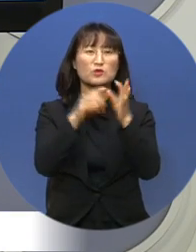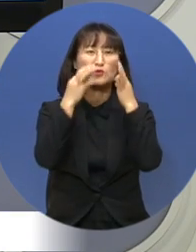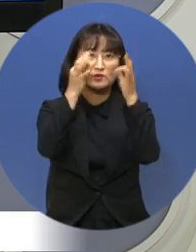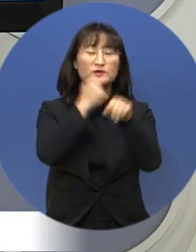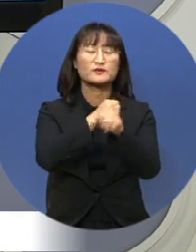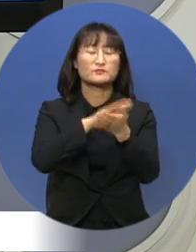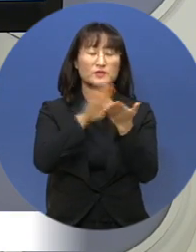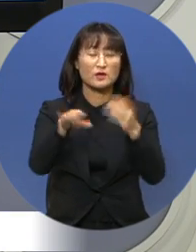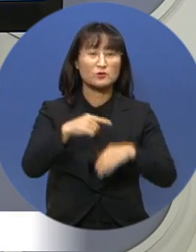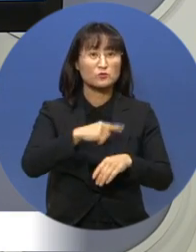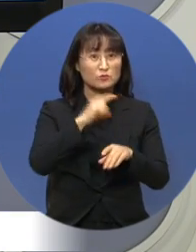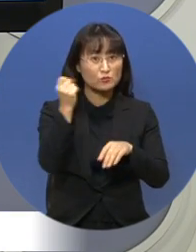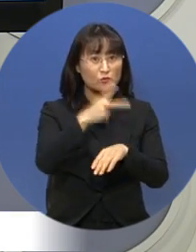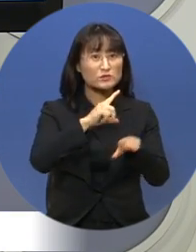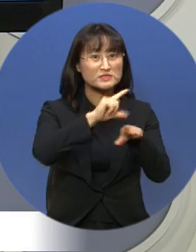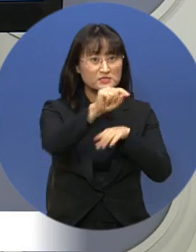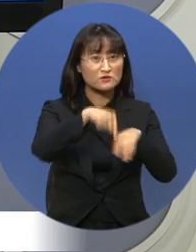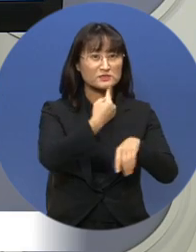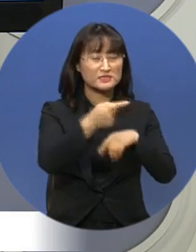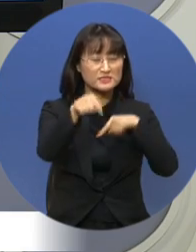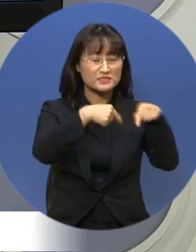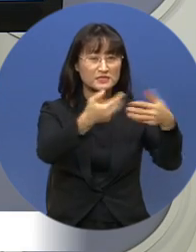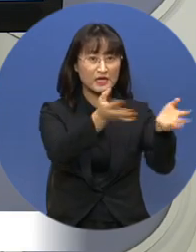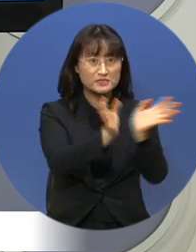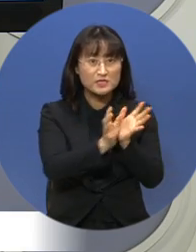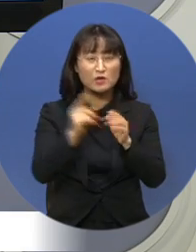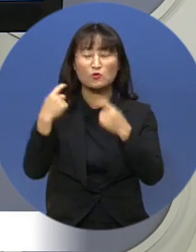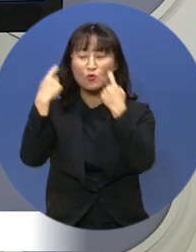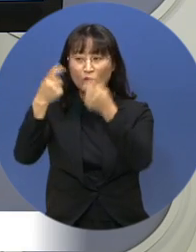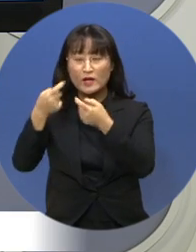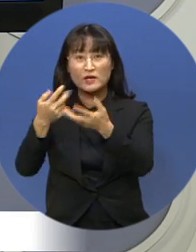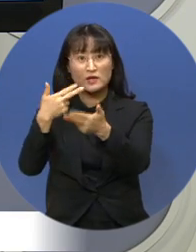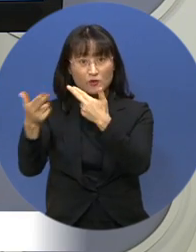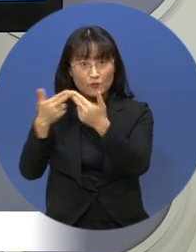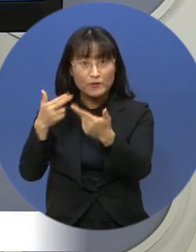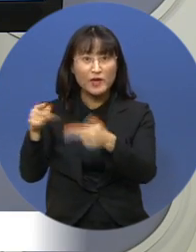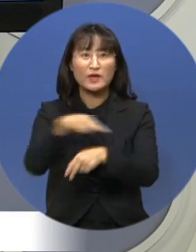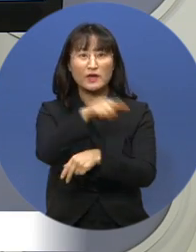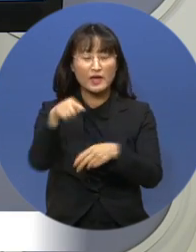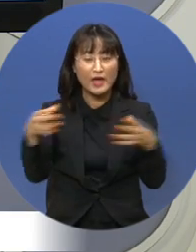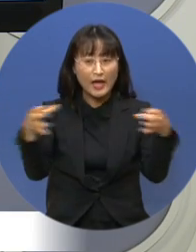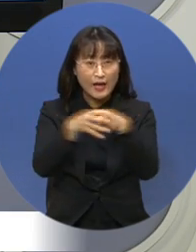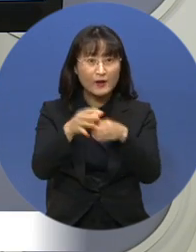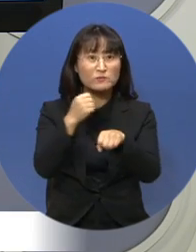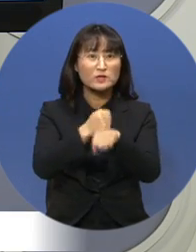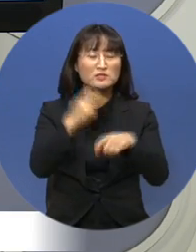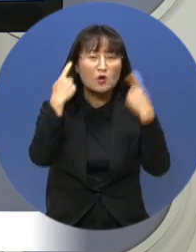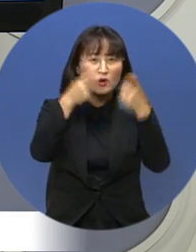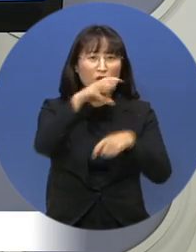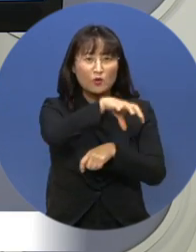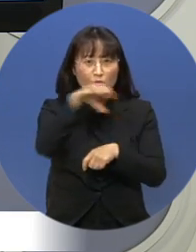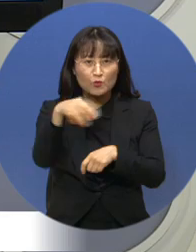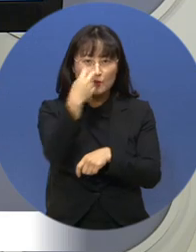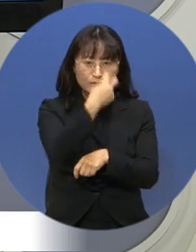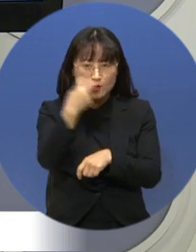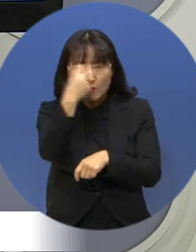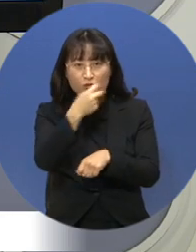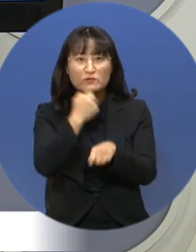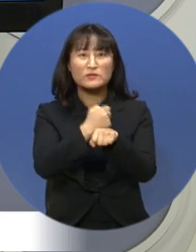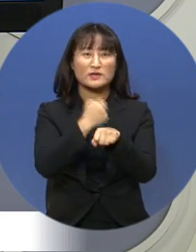또한 지자체와 지역 관광 협회 등과 함께 수시로 관광지 현장을 점검 할 방침입니다